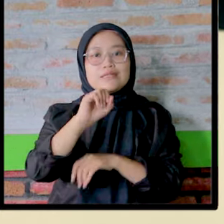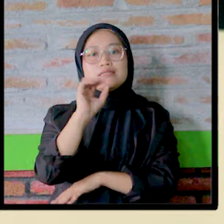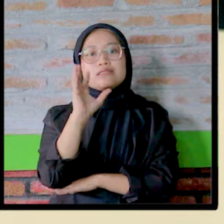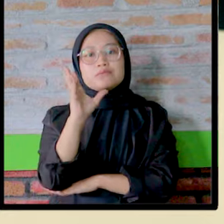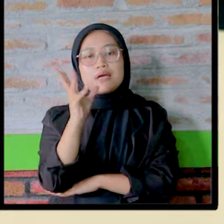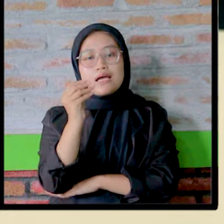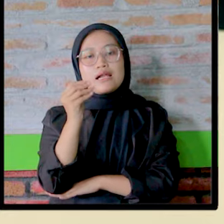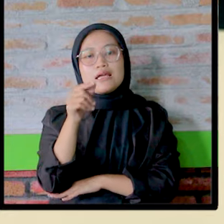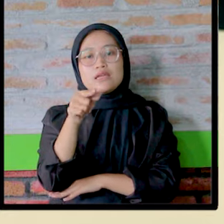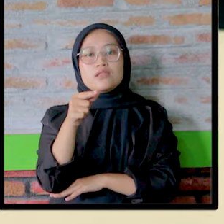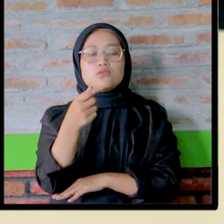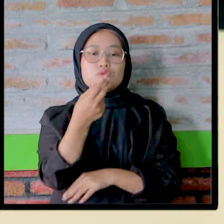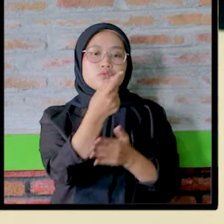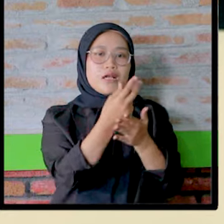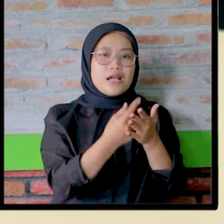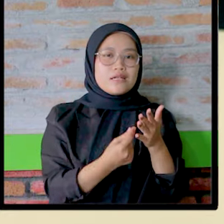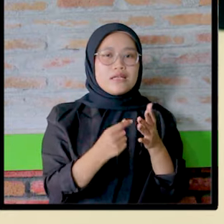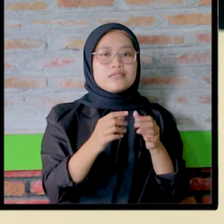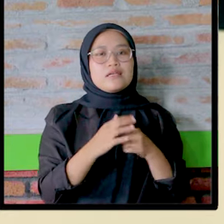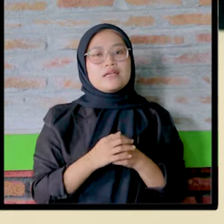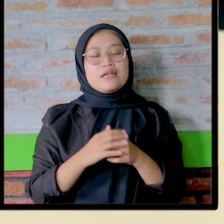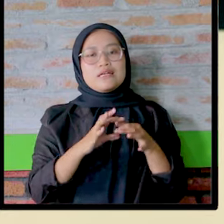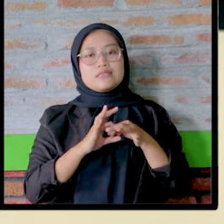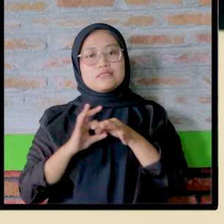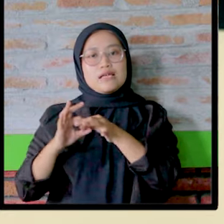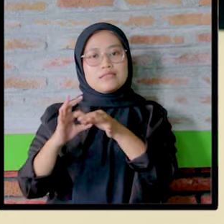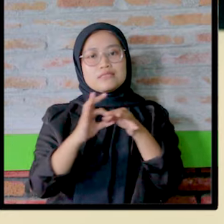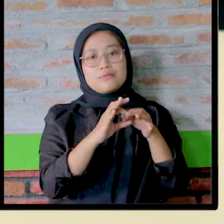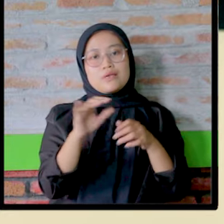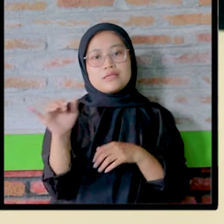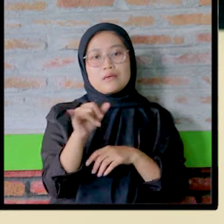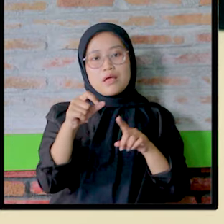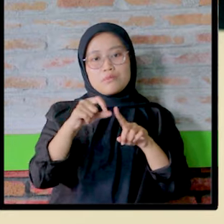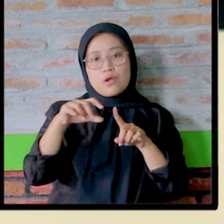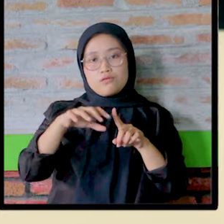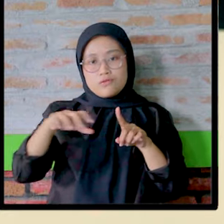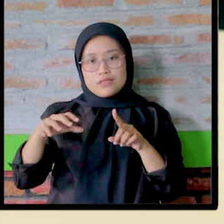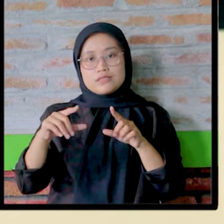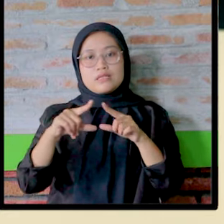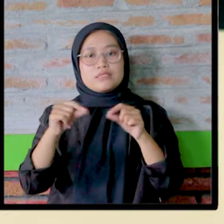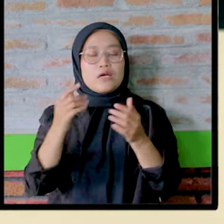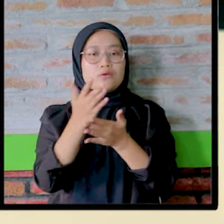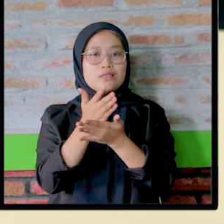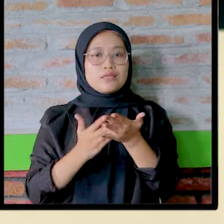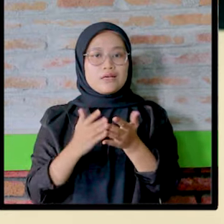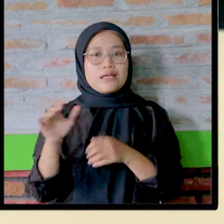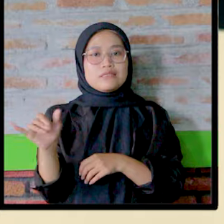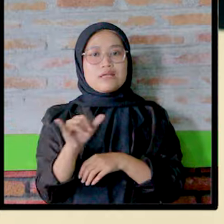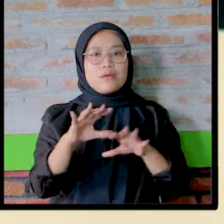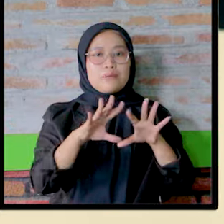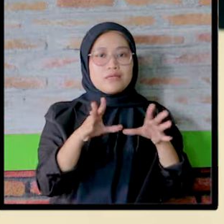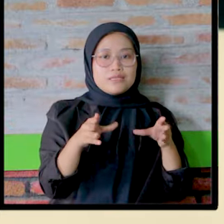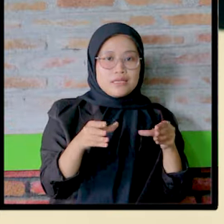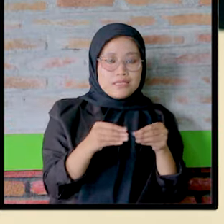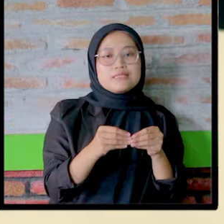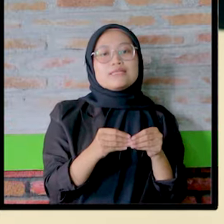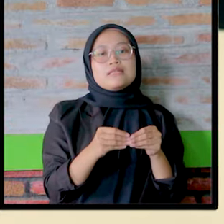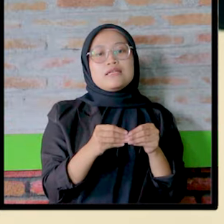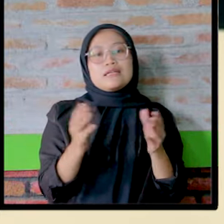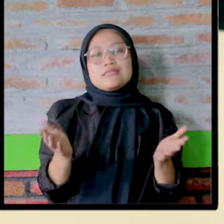diai kerja sama dana hibah dengan provinsi Jawa Tengah itu ee dengan majelis Kesejahteraan Sosial Jadi